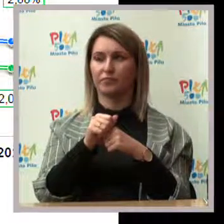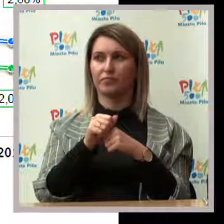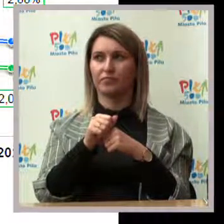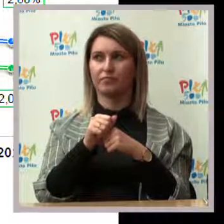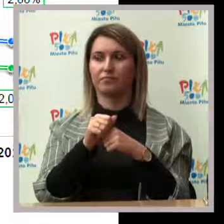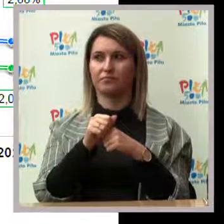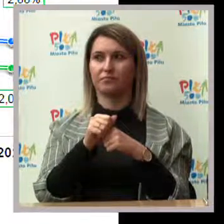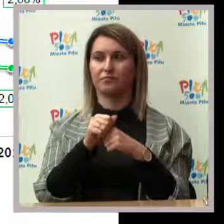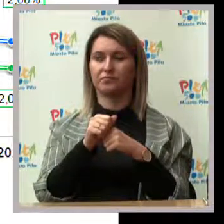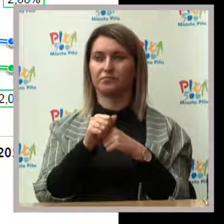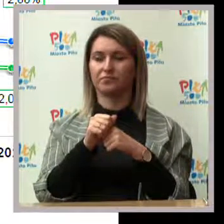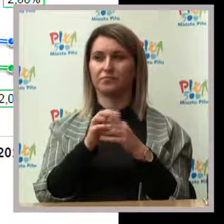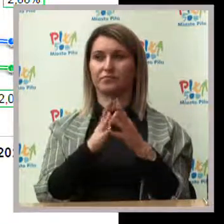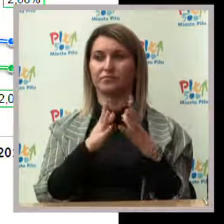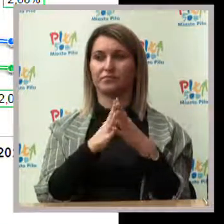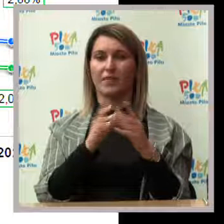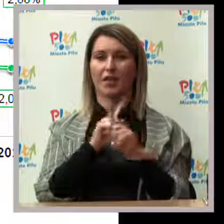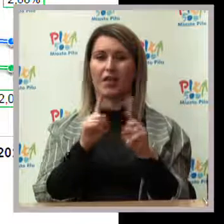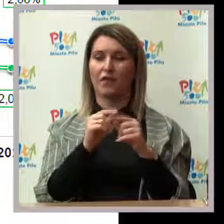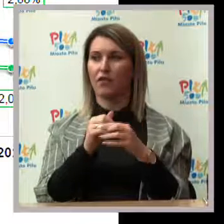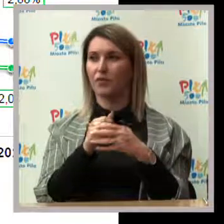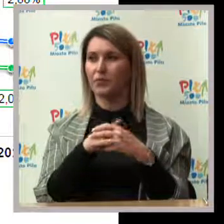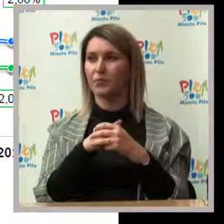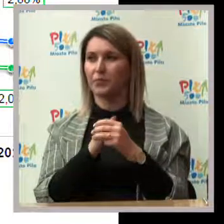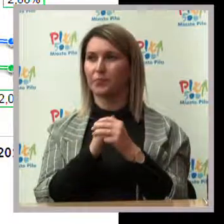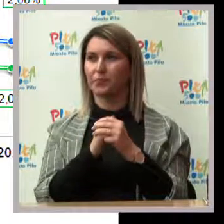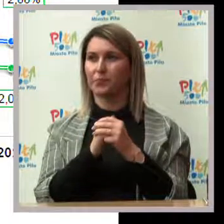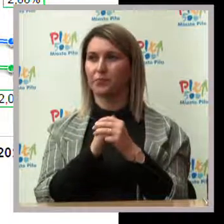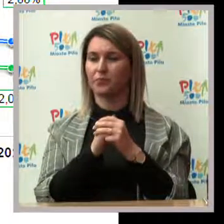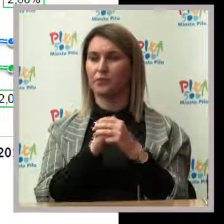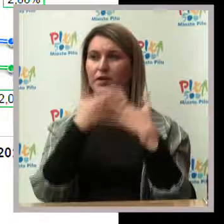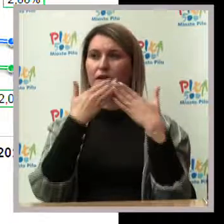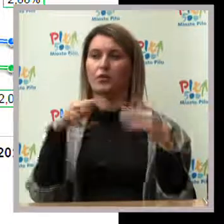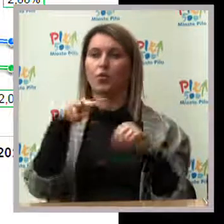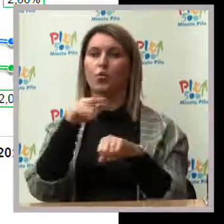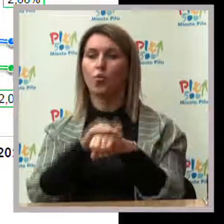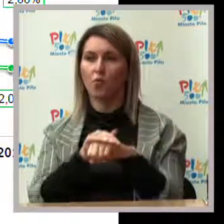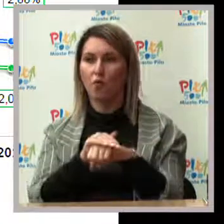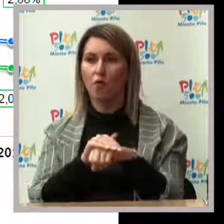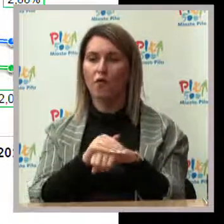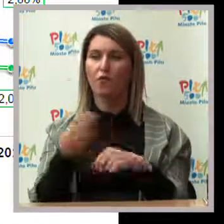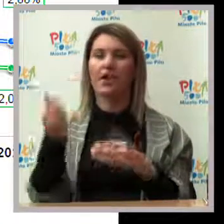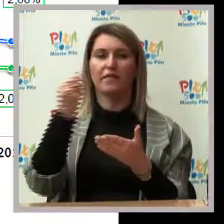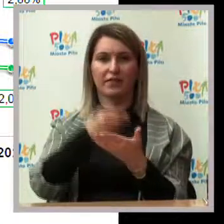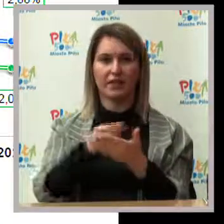Co to znaczy wskaźnik po wyłączeniach? Proszę Państwa, to dzięki zawartym umowom na finansowanie